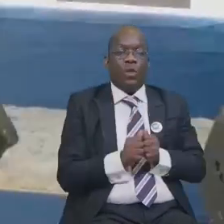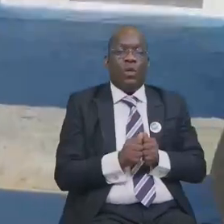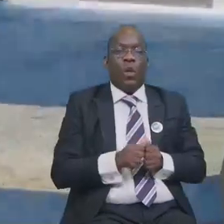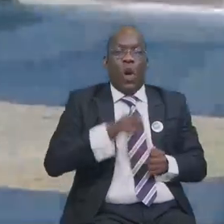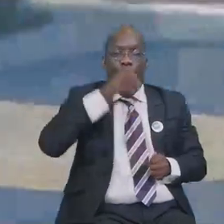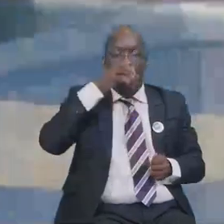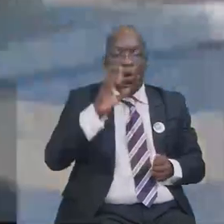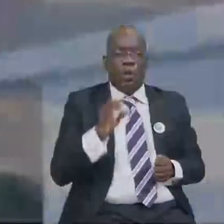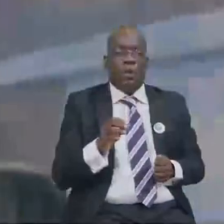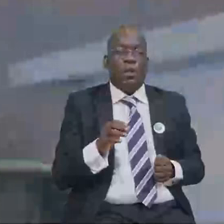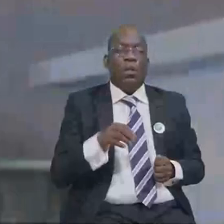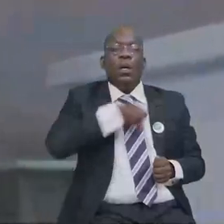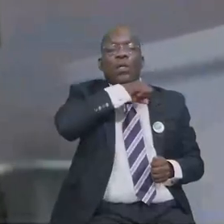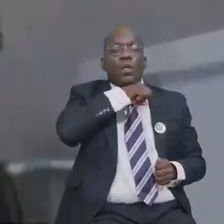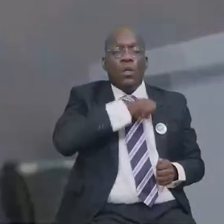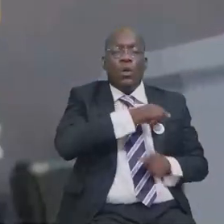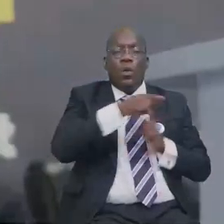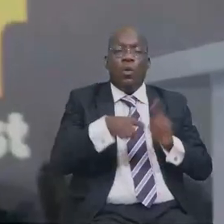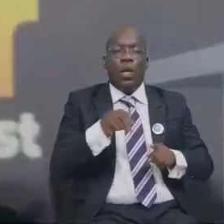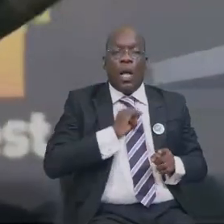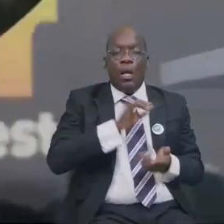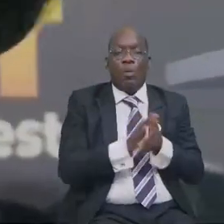Quand j'étais devenu croyant, né de nouveau,